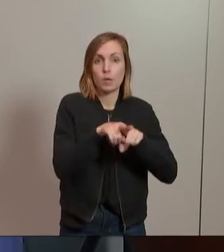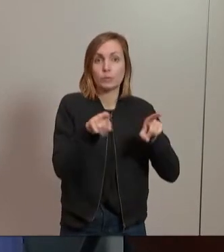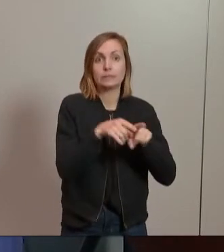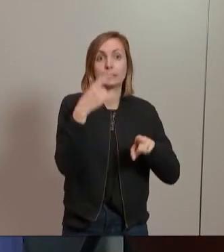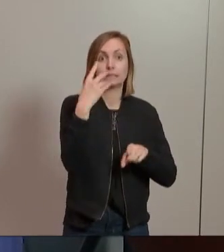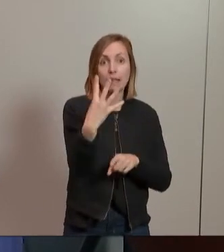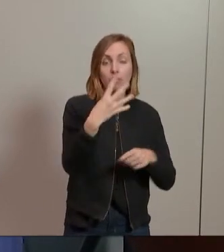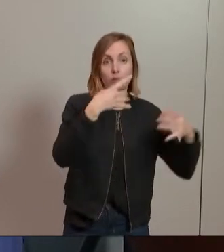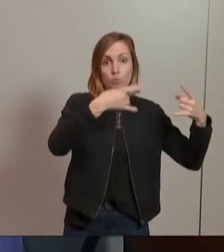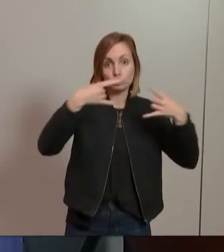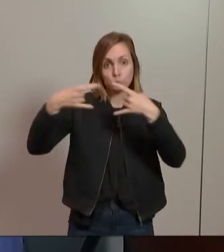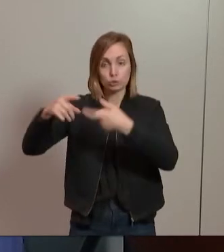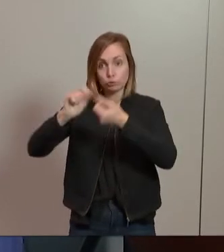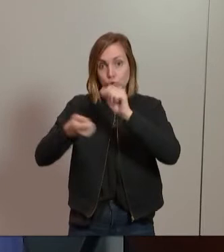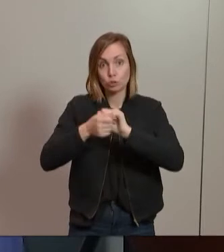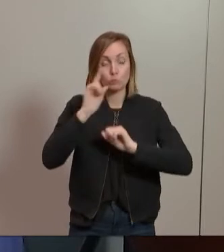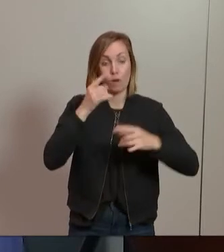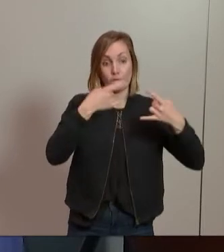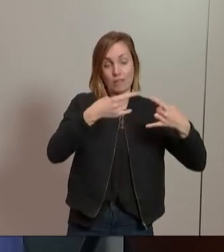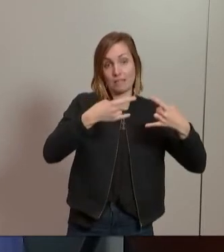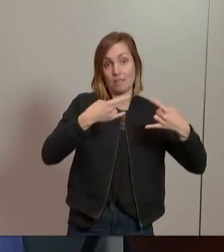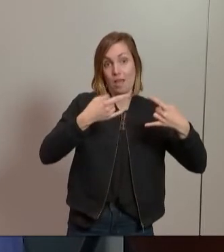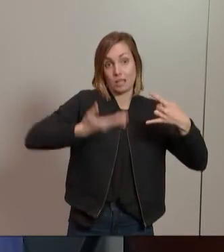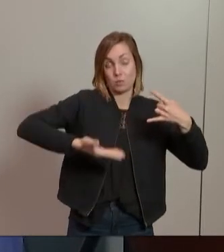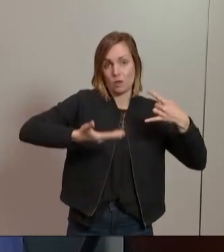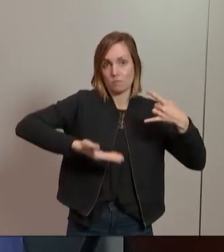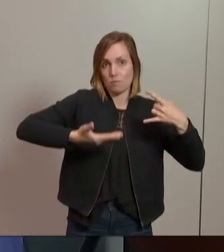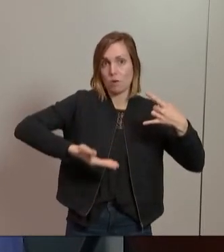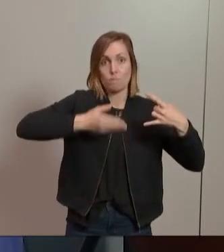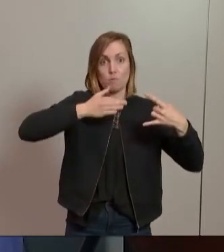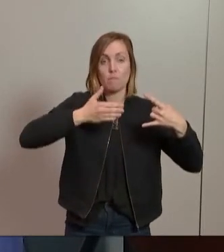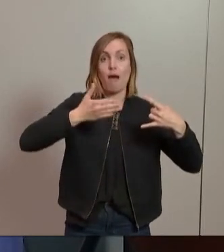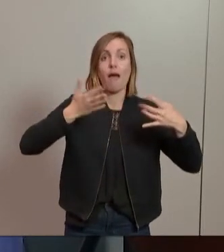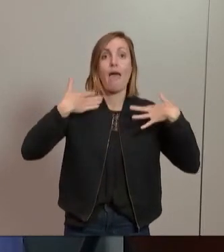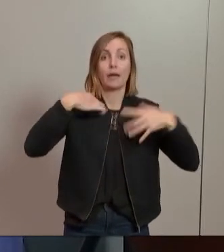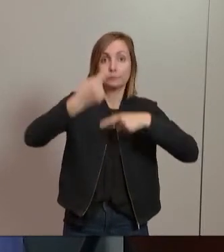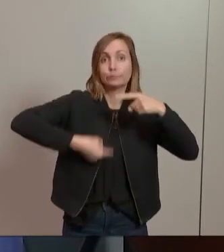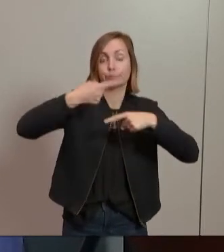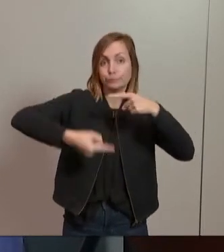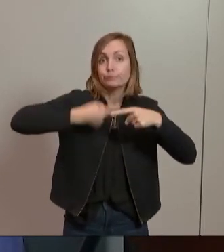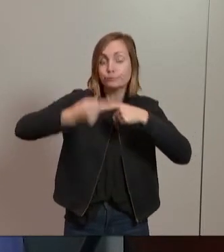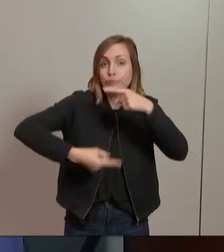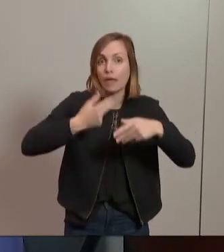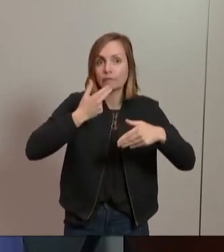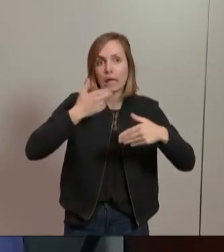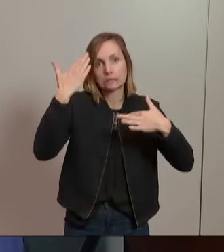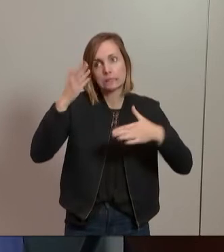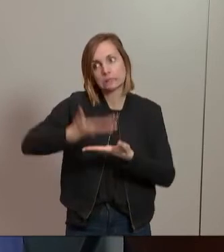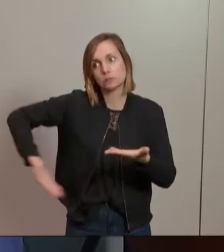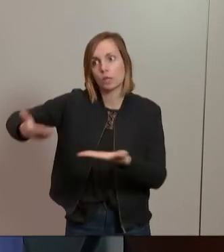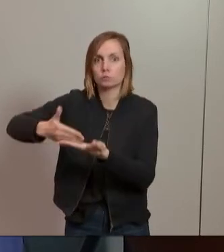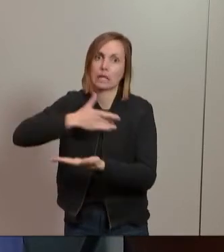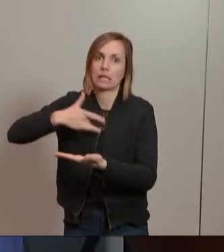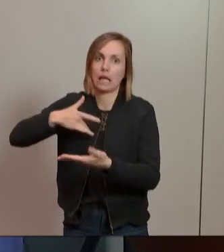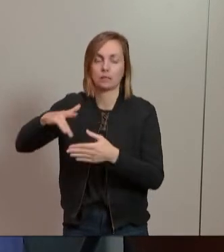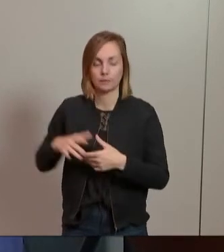quatre menuiseries dans la mesure où les fenêtres actuelles ne permettent pas une aération efficace des lieux, nécessaire dans un contexte de crise